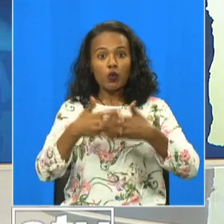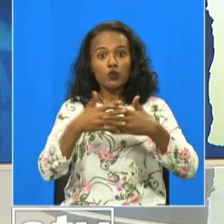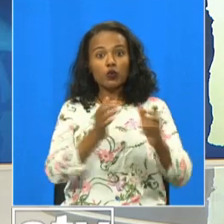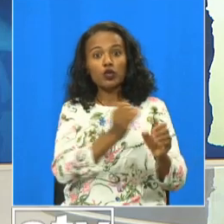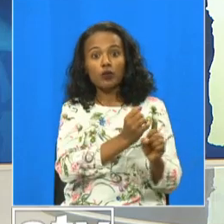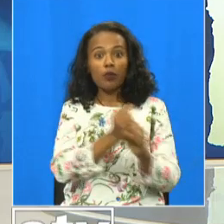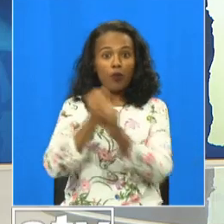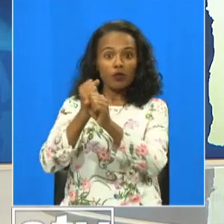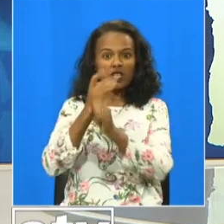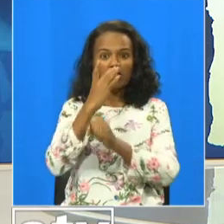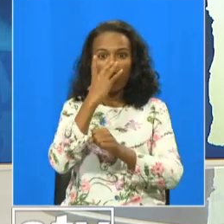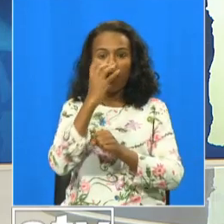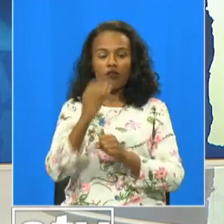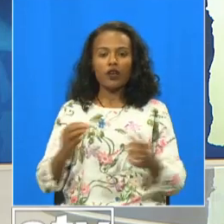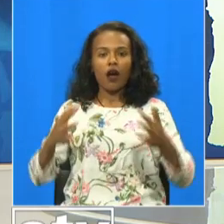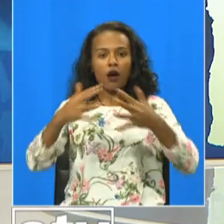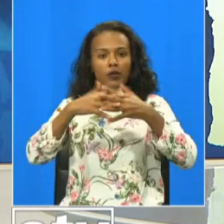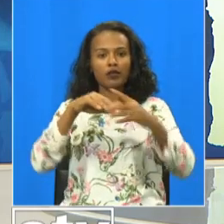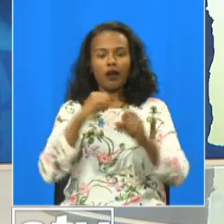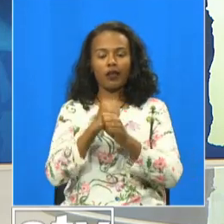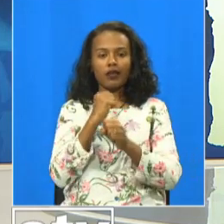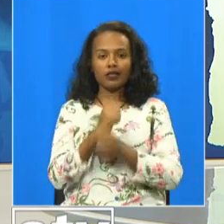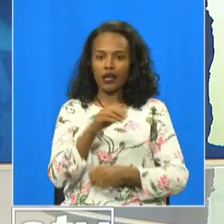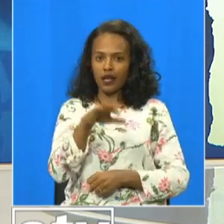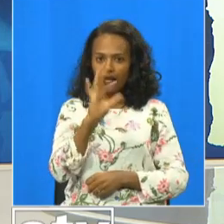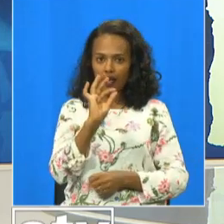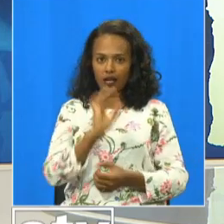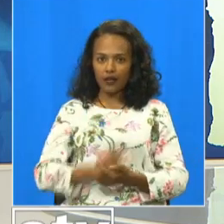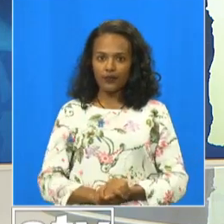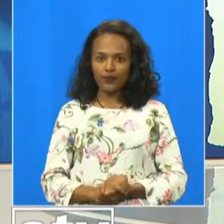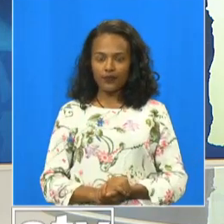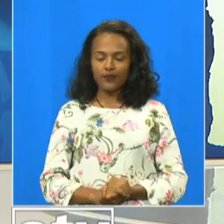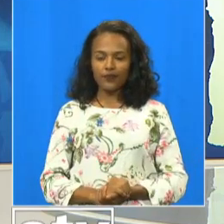በማጓጓዝ ከአፍሪካ ህብረት ጋር እየሰራ ይገኛል።